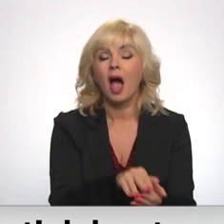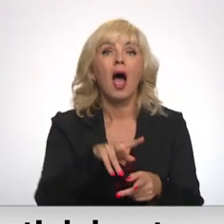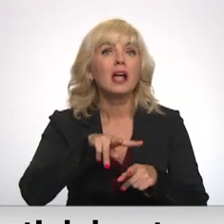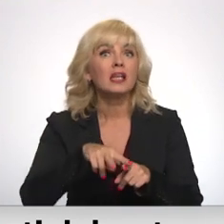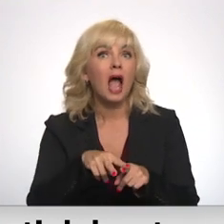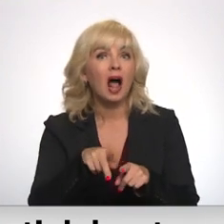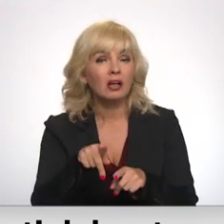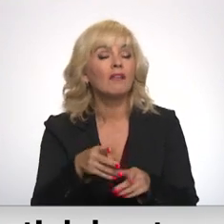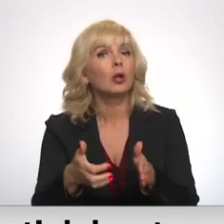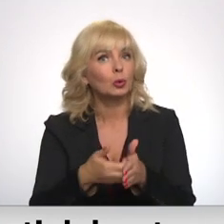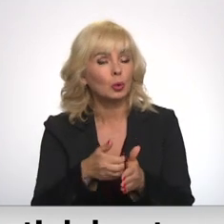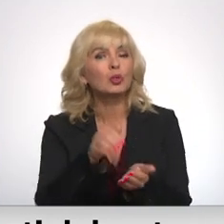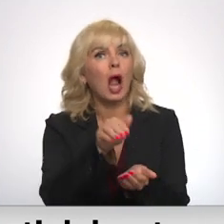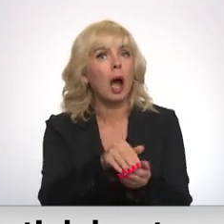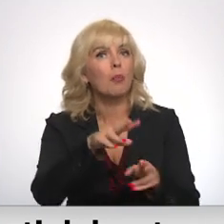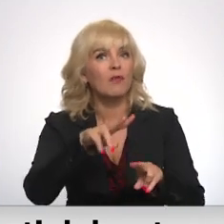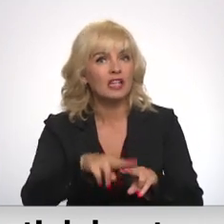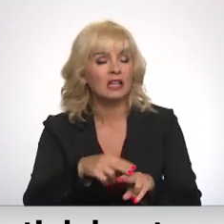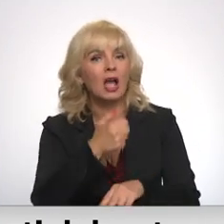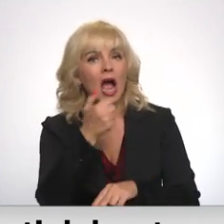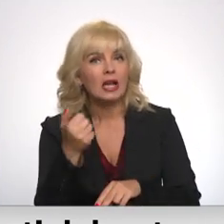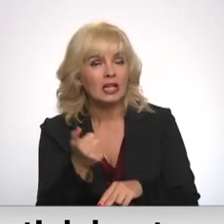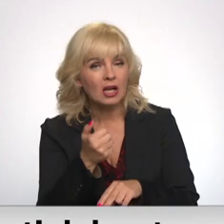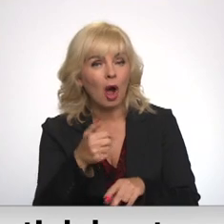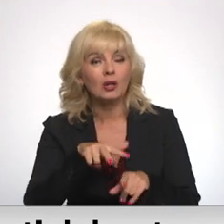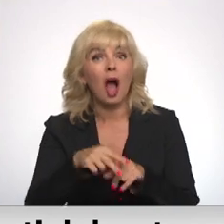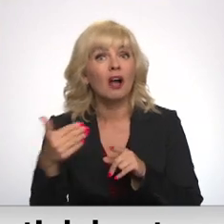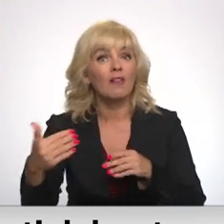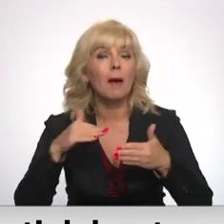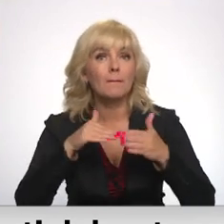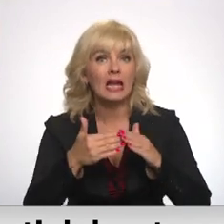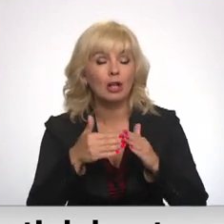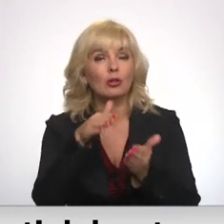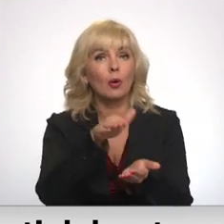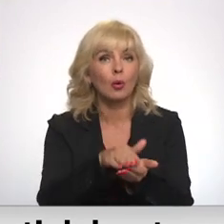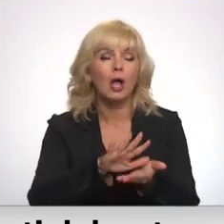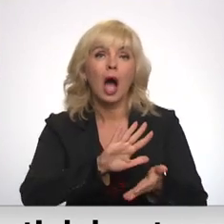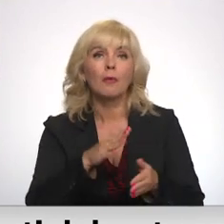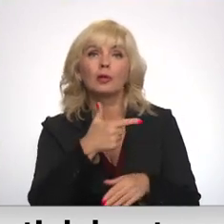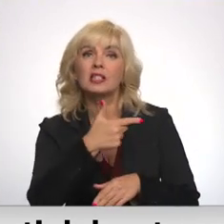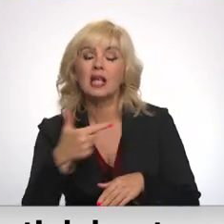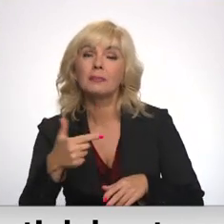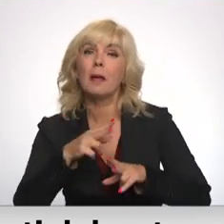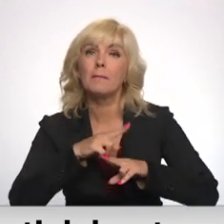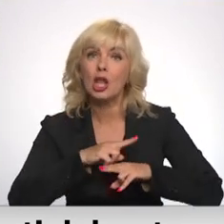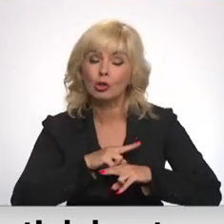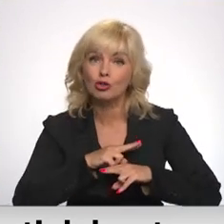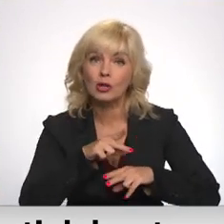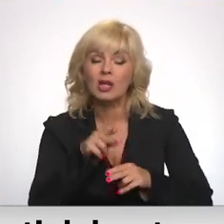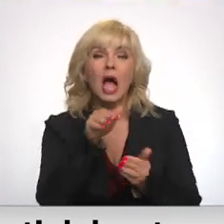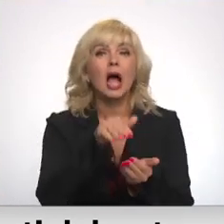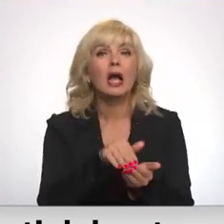Jelgavā akūti trūkst kapa vietu. Ik gadu zem zemes tikai Jelgavas pilsētā gulda aptuveni 700 mirušos. Taču